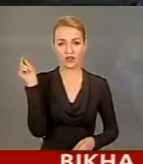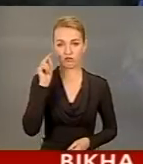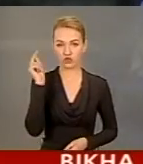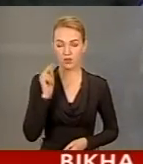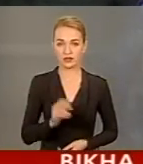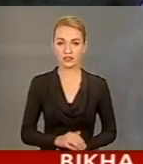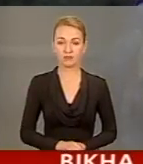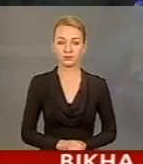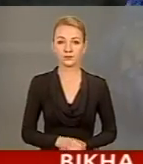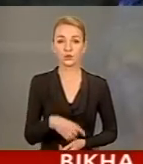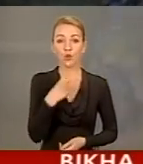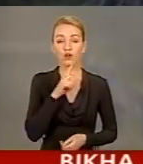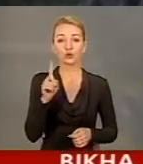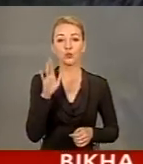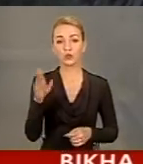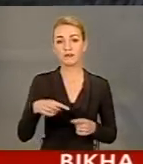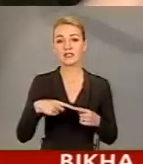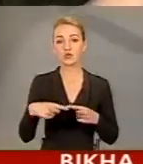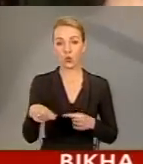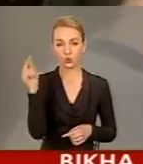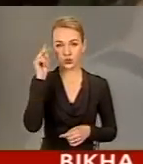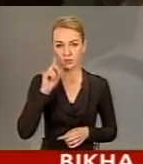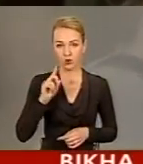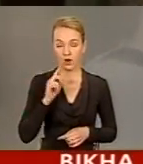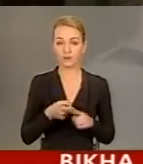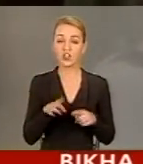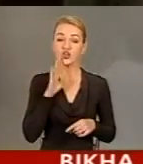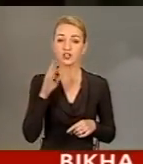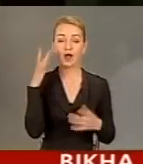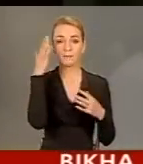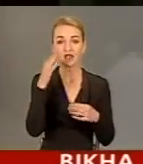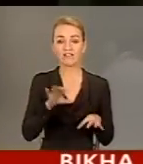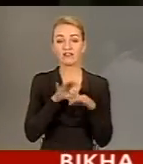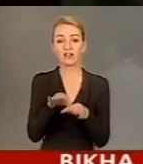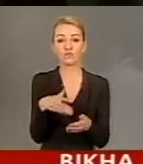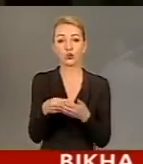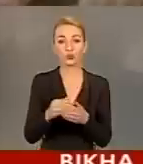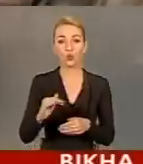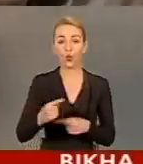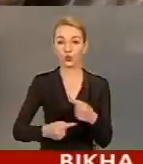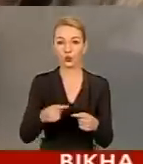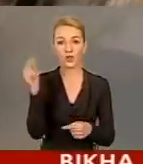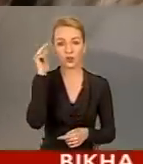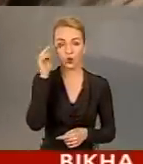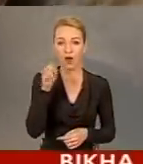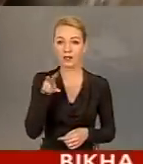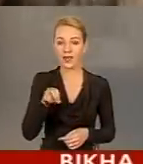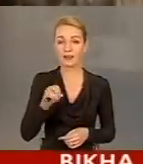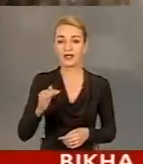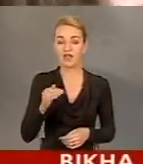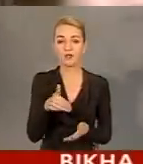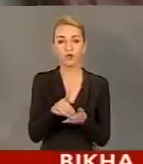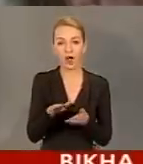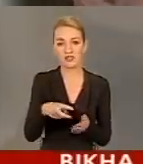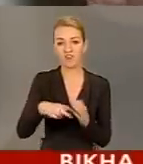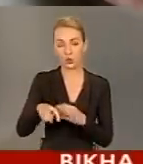навчатися. Говорять, що будемо дистанційно вчитися поки. Ця жінка теж мріє відвести свою онуку на науку, але дитина відмовляється виходити